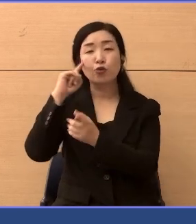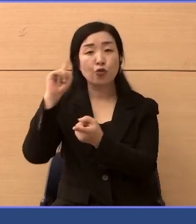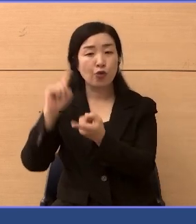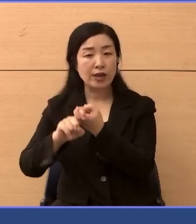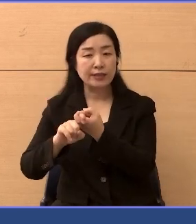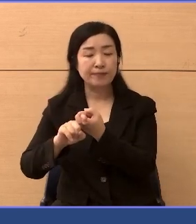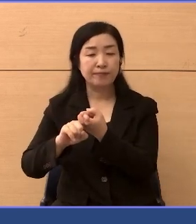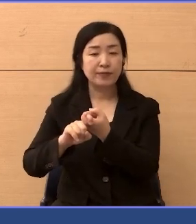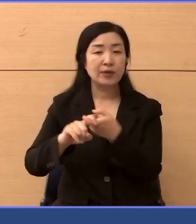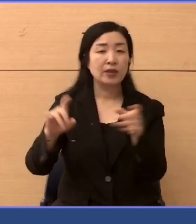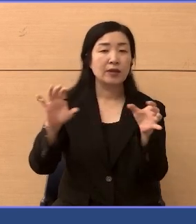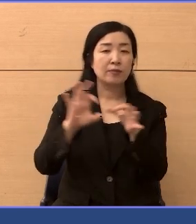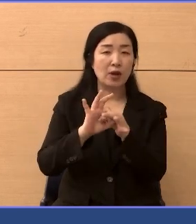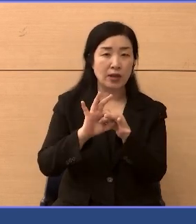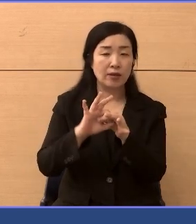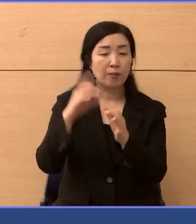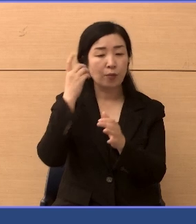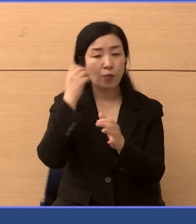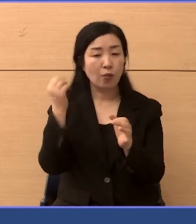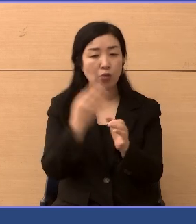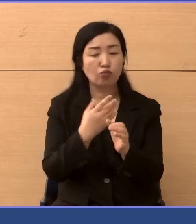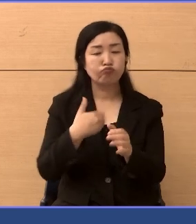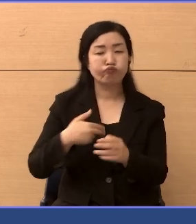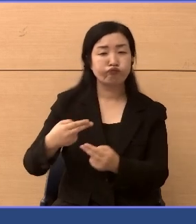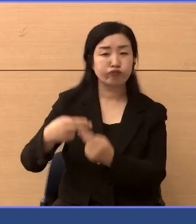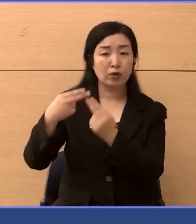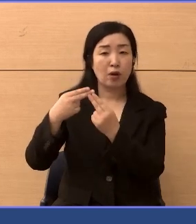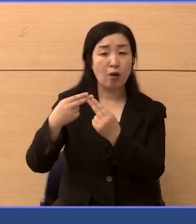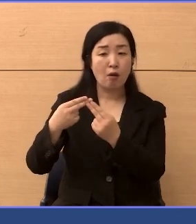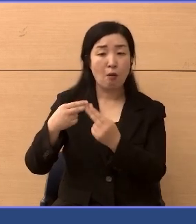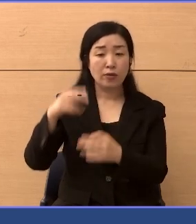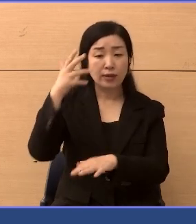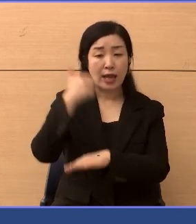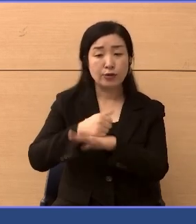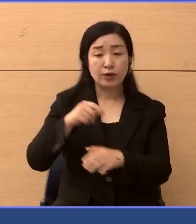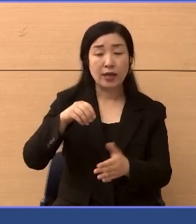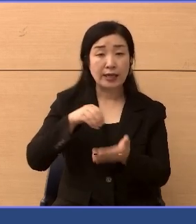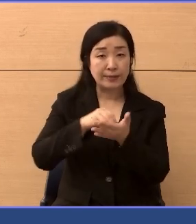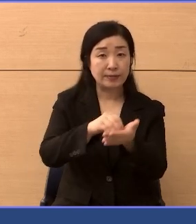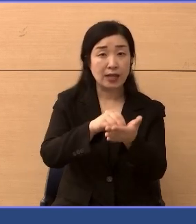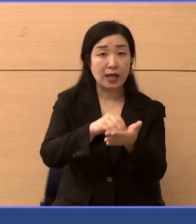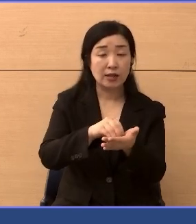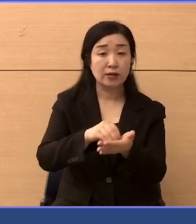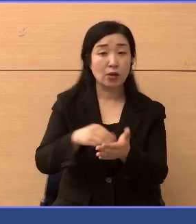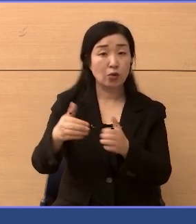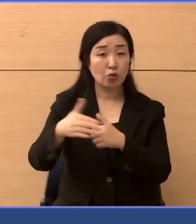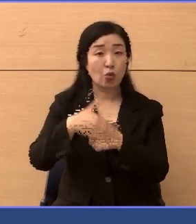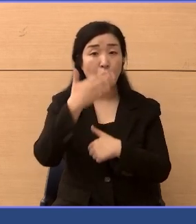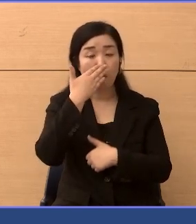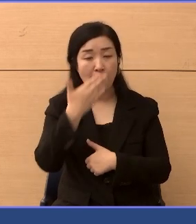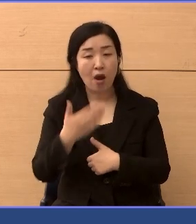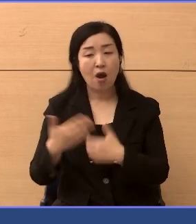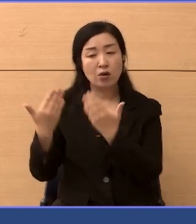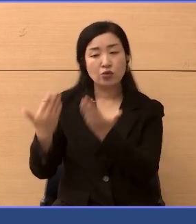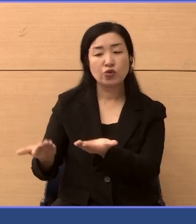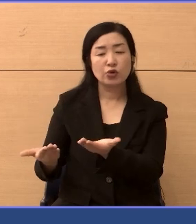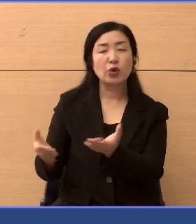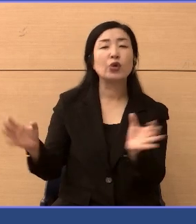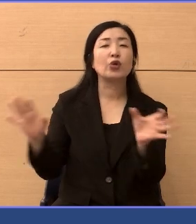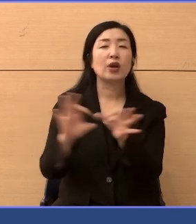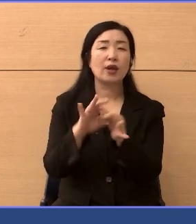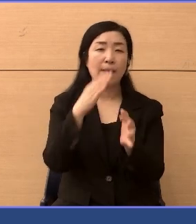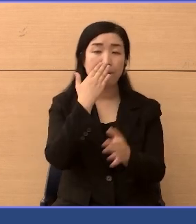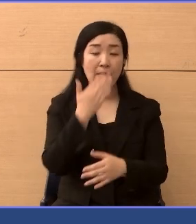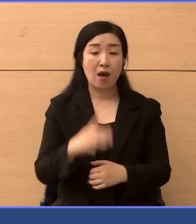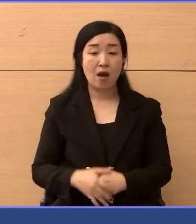opportunities 연락처라던가 or 네트워크라는 것이 recreational 고용 기회가 될 수도 opportunities 있고 for the 이 individual 휴식, with 여가의 ASD. 기회가 될 수도 있기